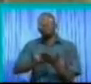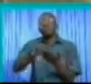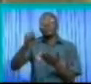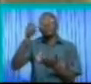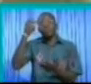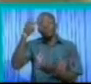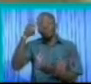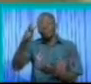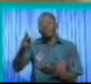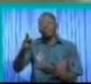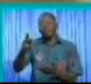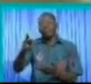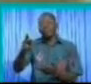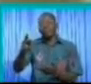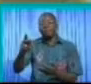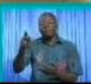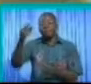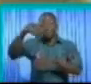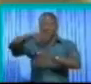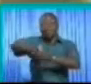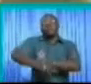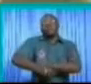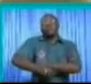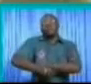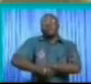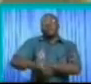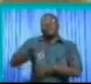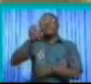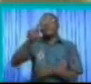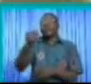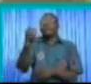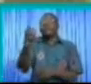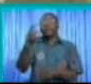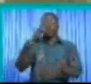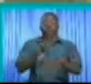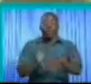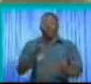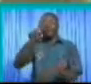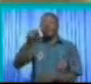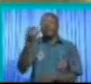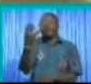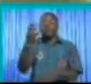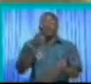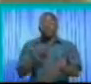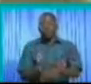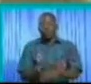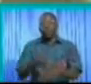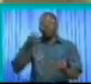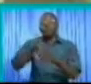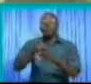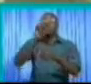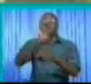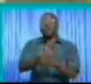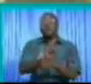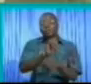Et la nuit, de 21h à 24h, dans les paroisses, on a